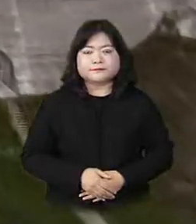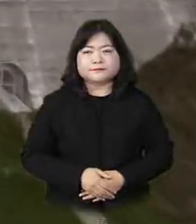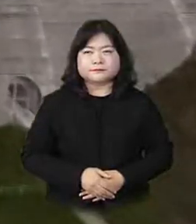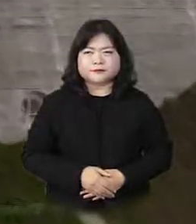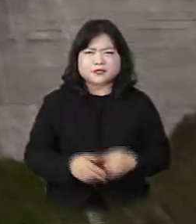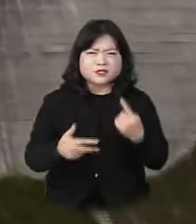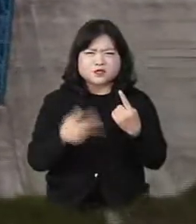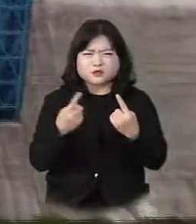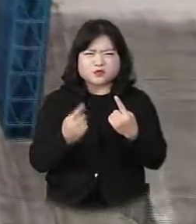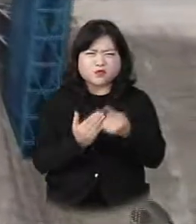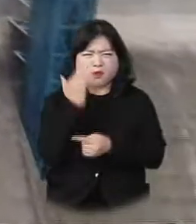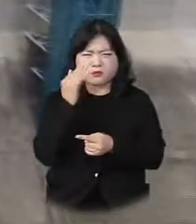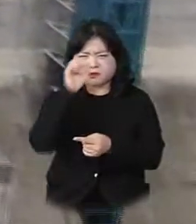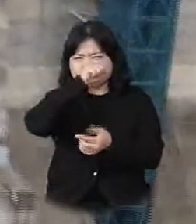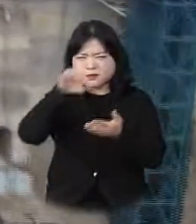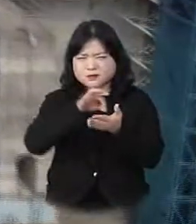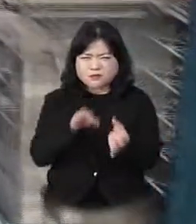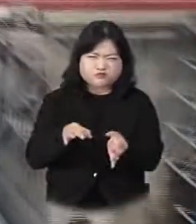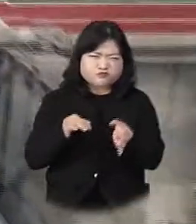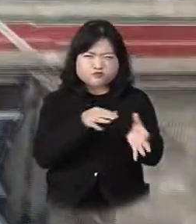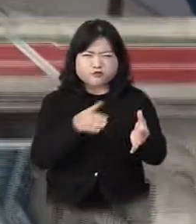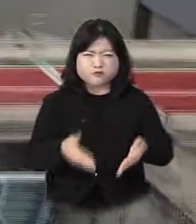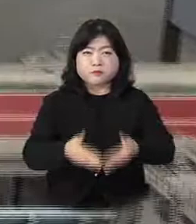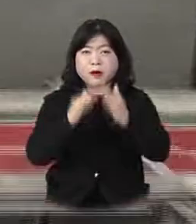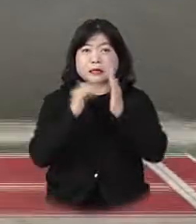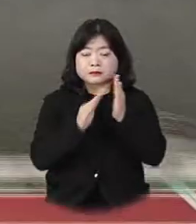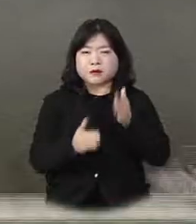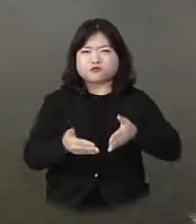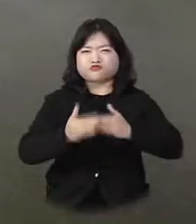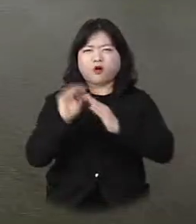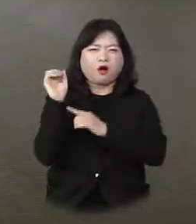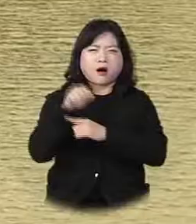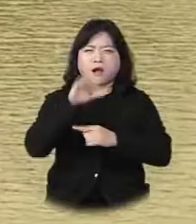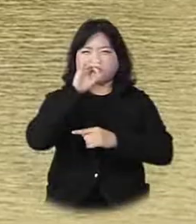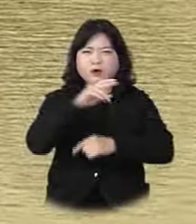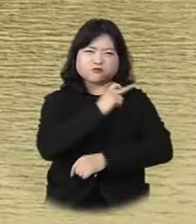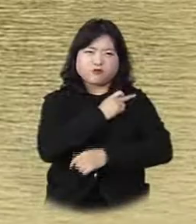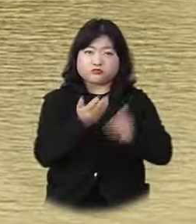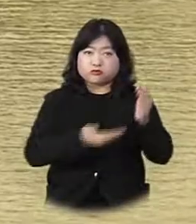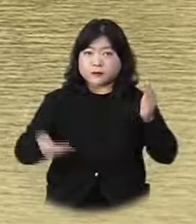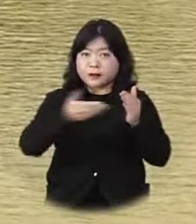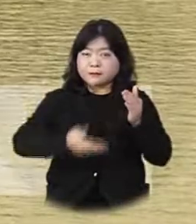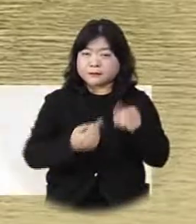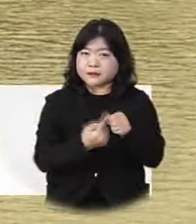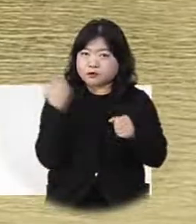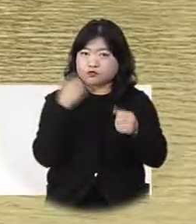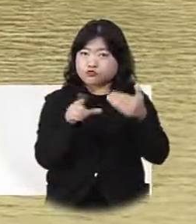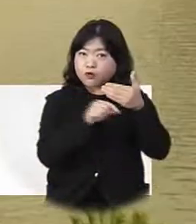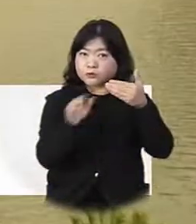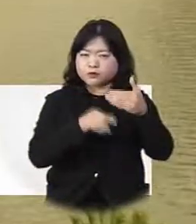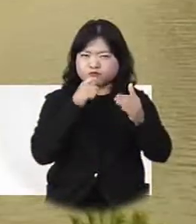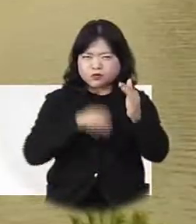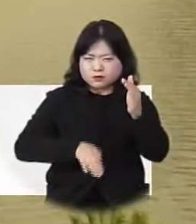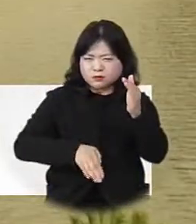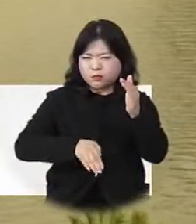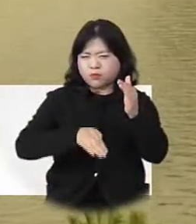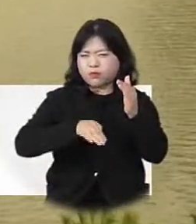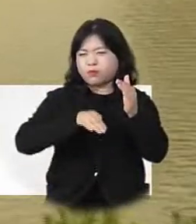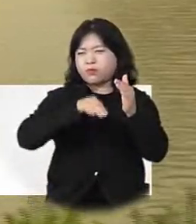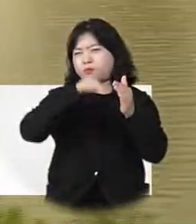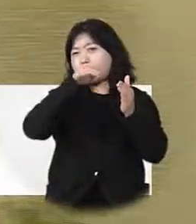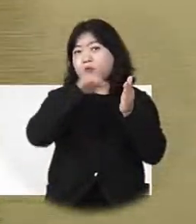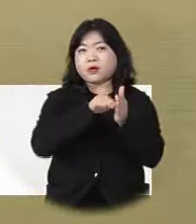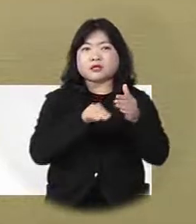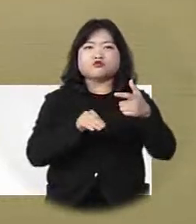1조 원이 넘는 예산이 투입됐지만 준공 허가를 받지 못한 영주댐. 지난해 9월부터 물을 채워 현재